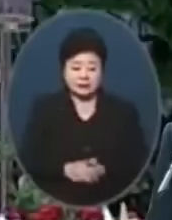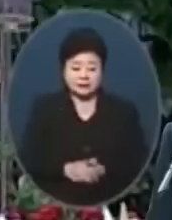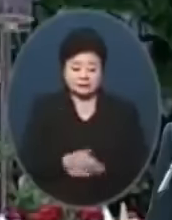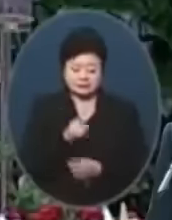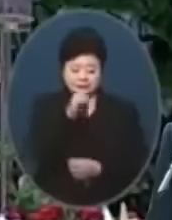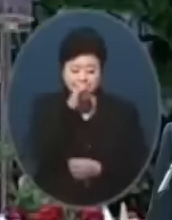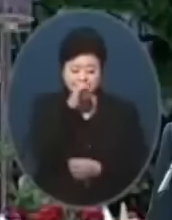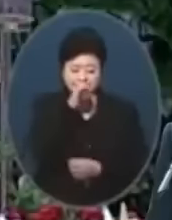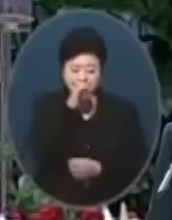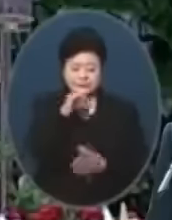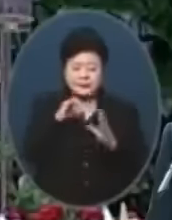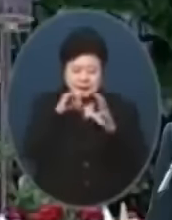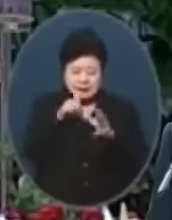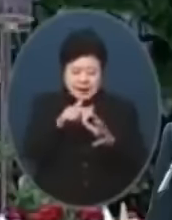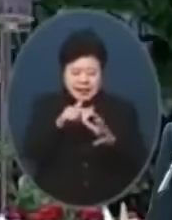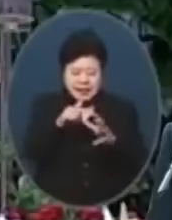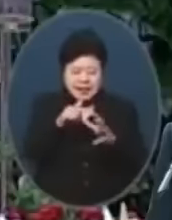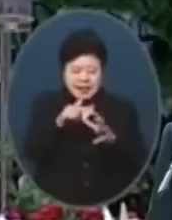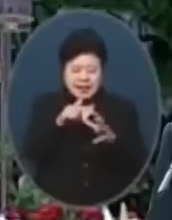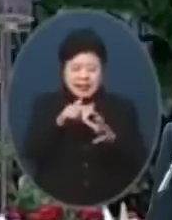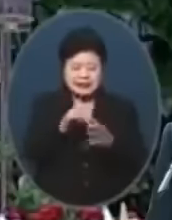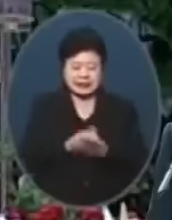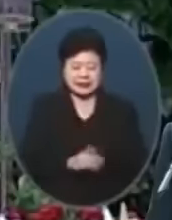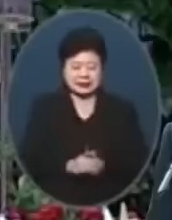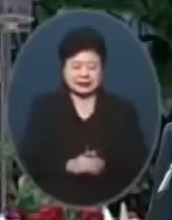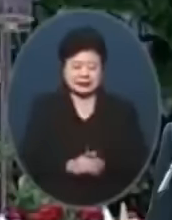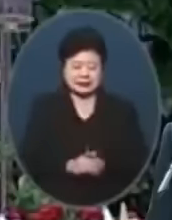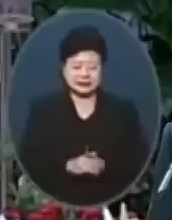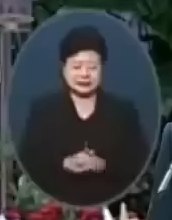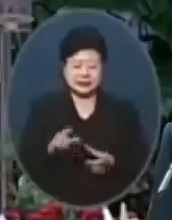있습니다. 세상에 둘러싸여 사는 우리에게